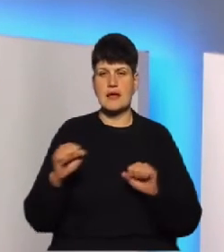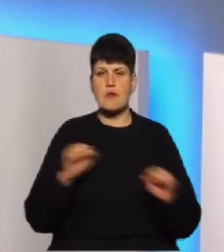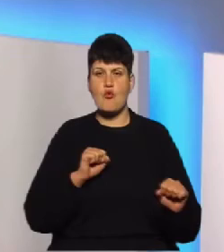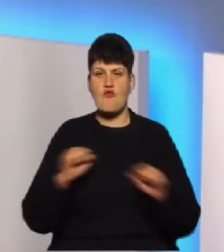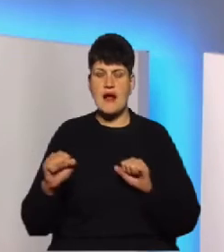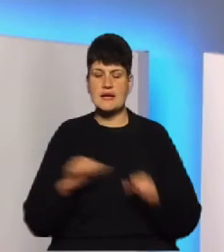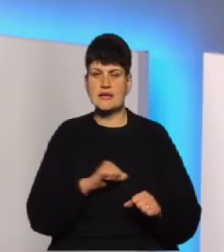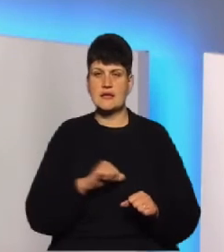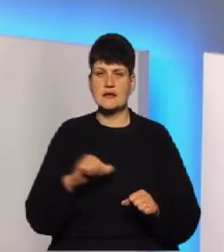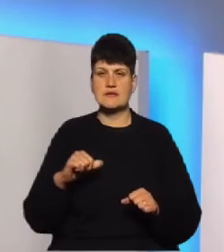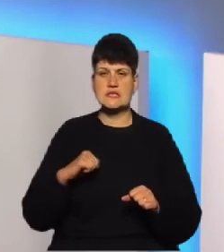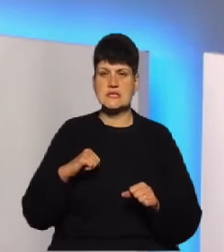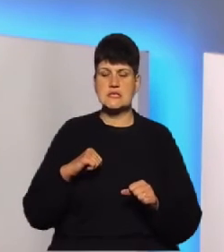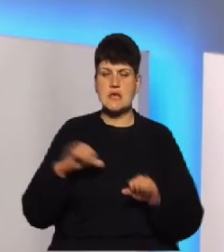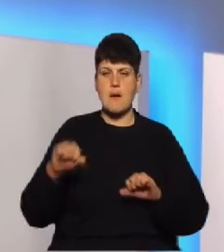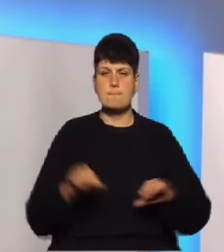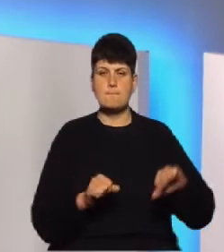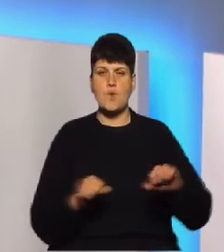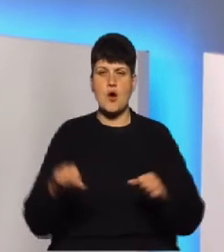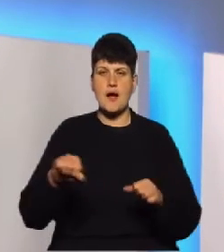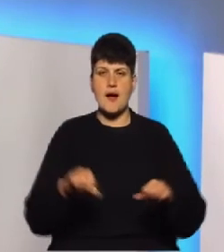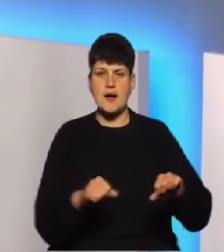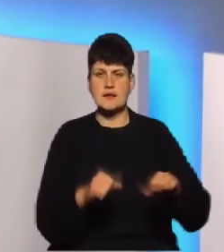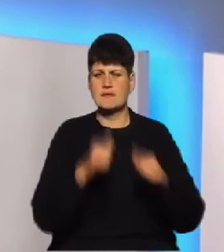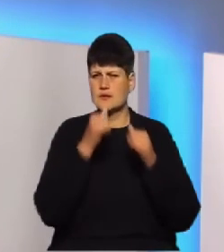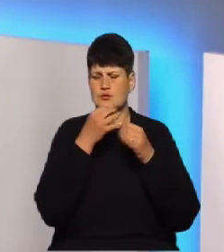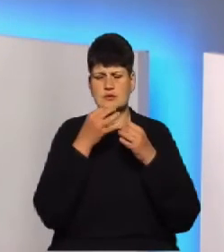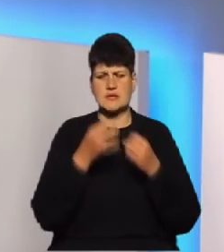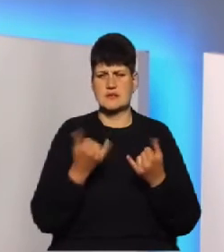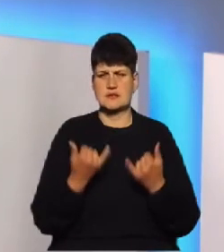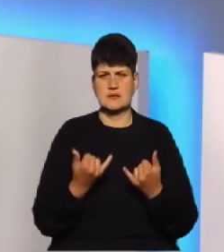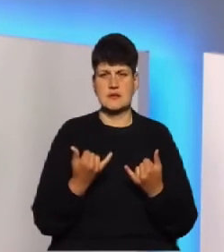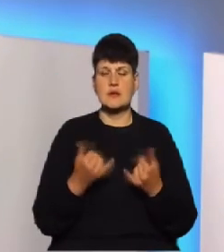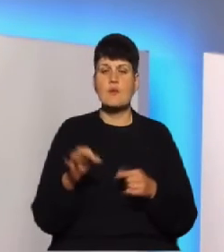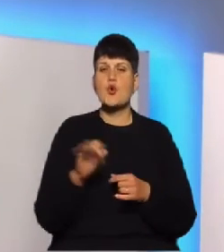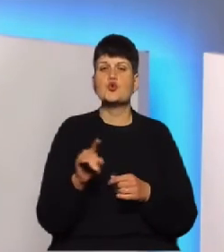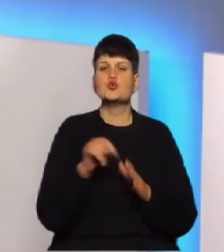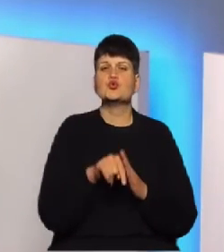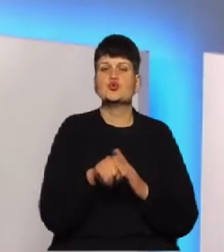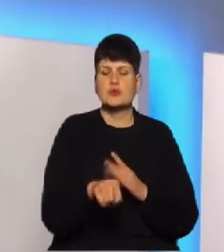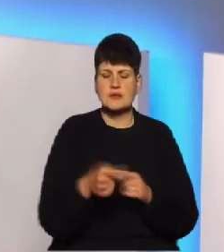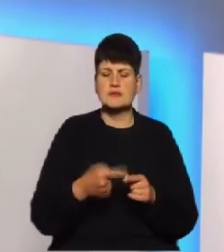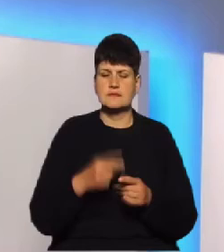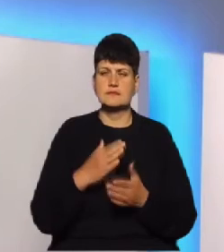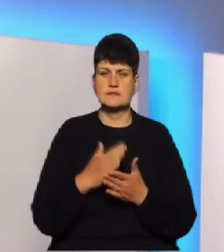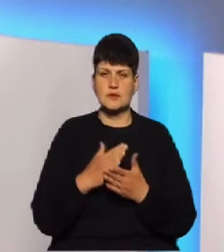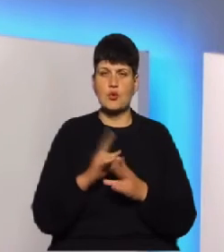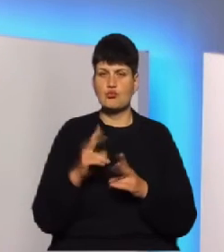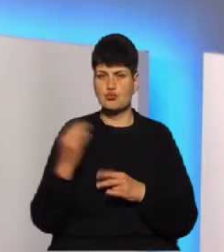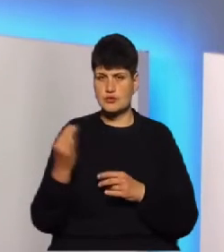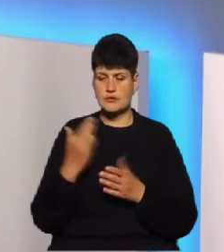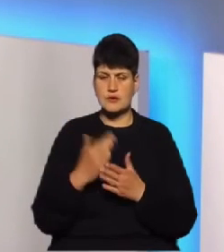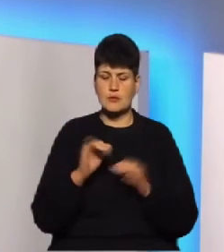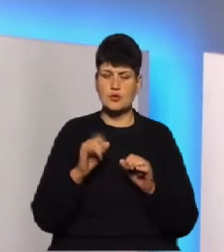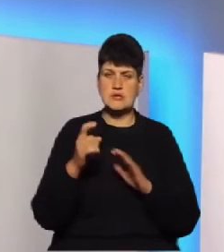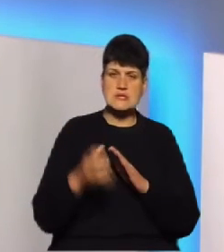Не готовий зараз говорити про там, які саме, про що, але вони є. Це, я думаю, кому цікаво, можна би знайти, в